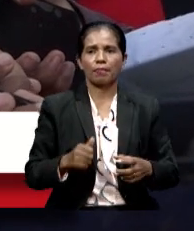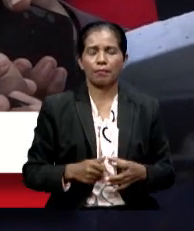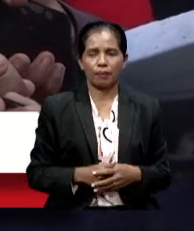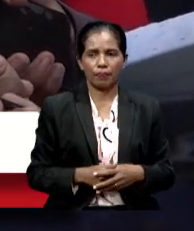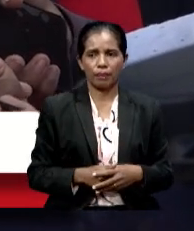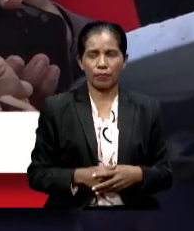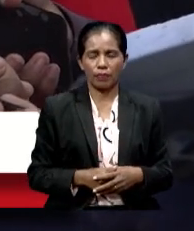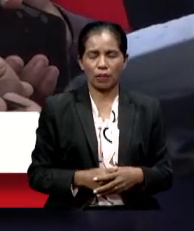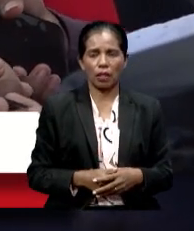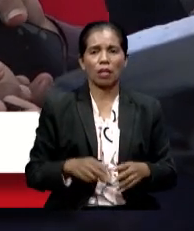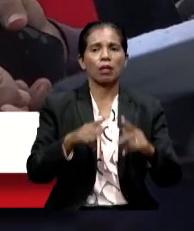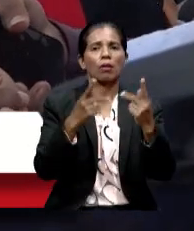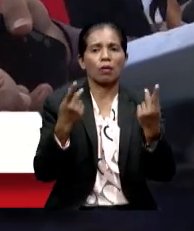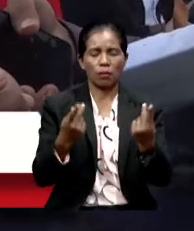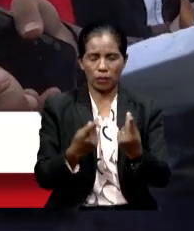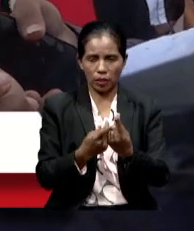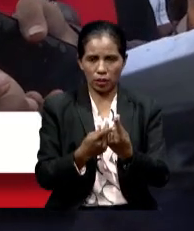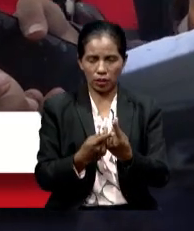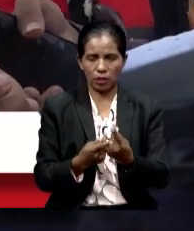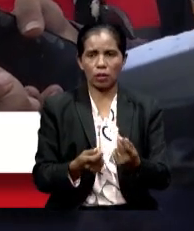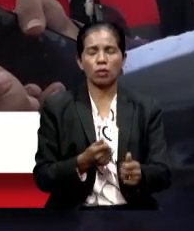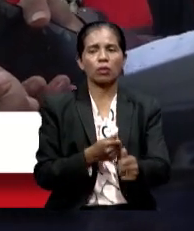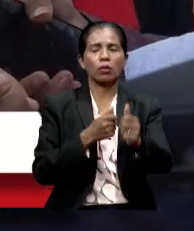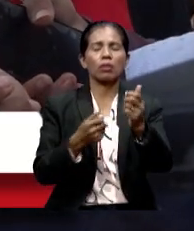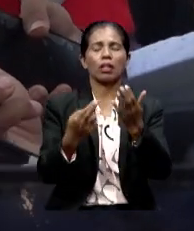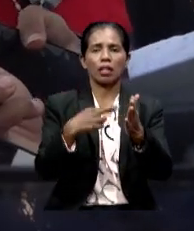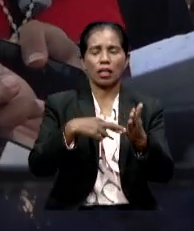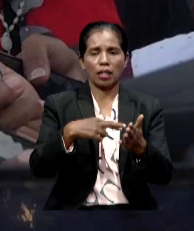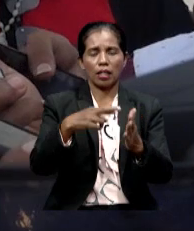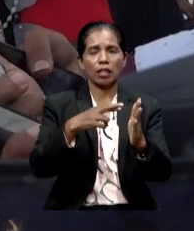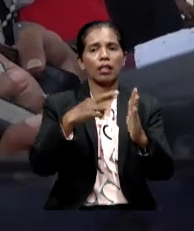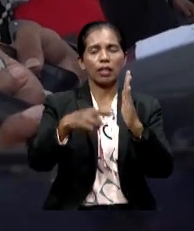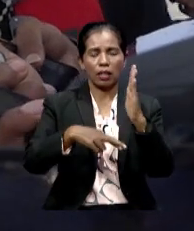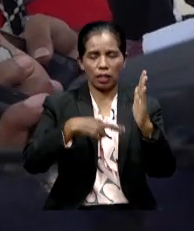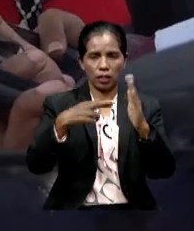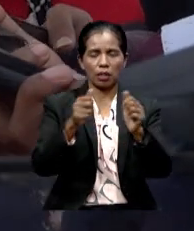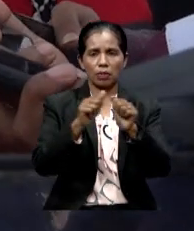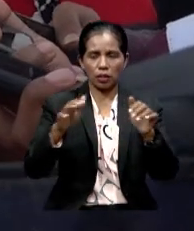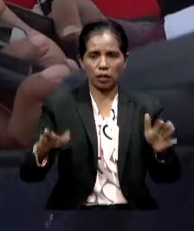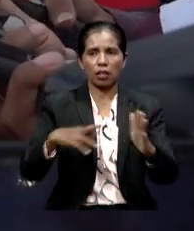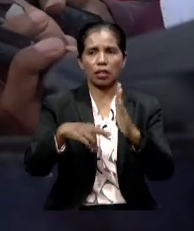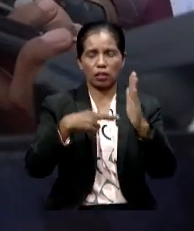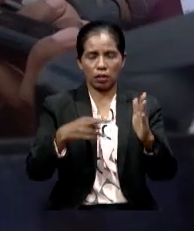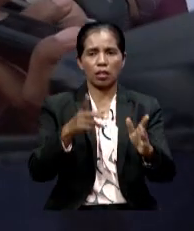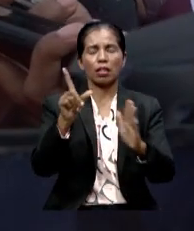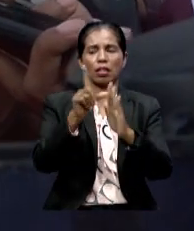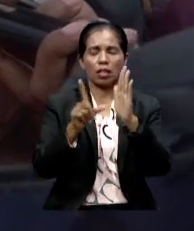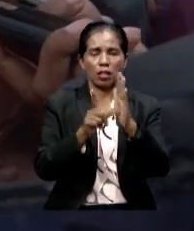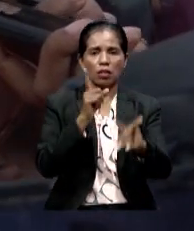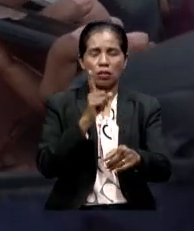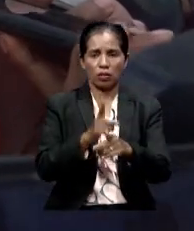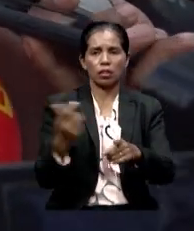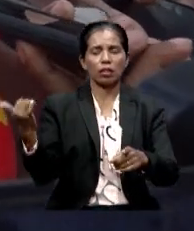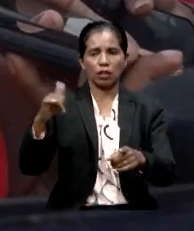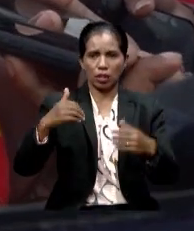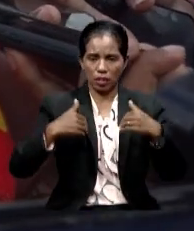ba kompanyia nabi di maka perinsa requisitos administrativos, requisitos teknis, requisitos legais, sira itira itu